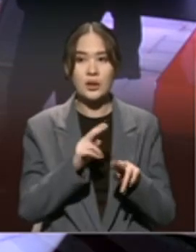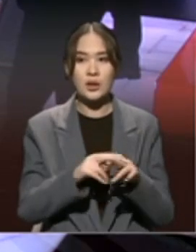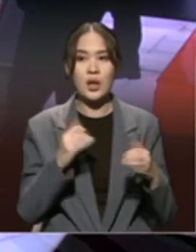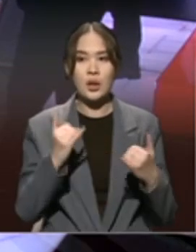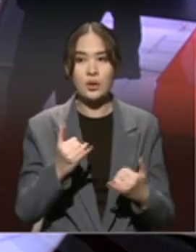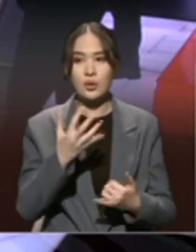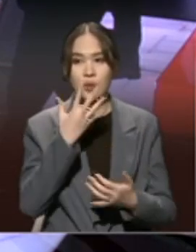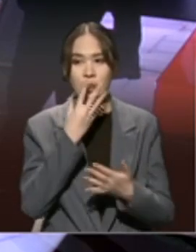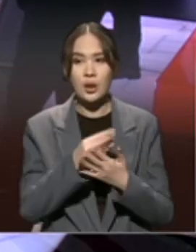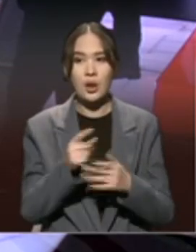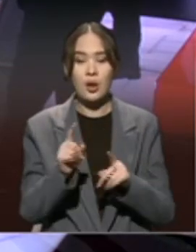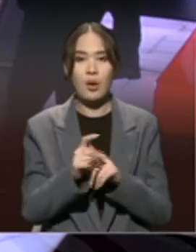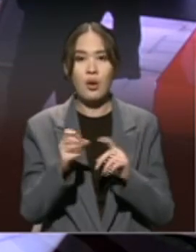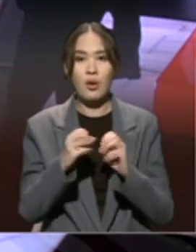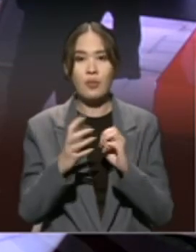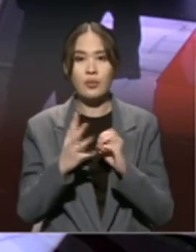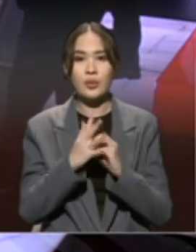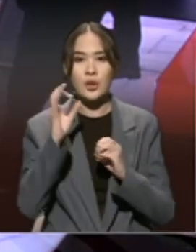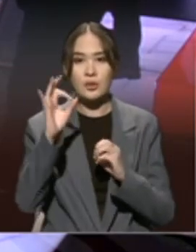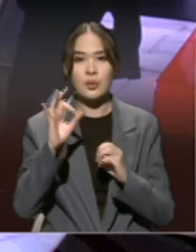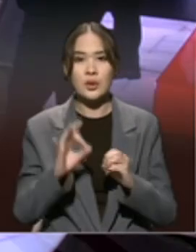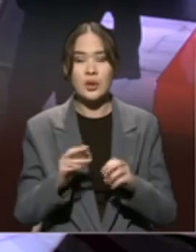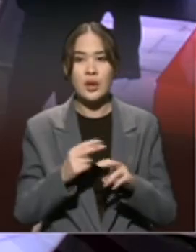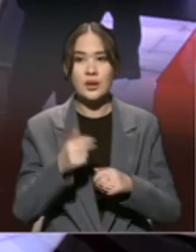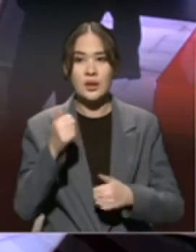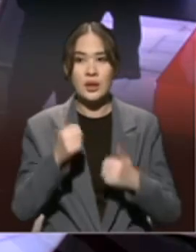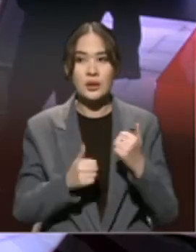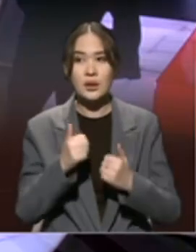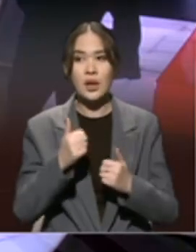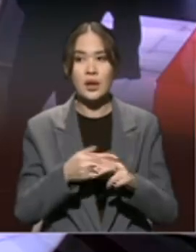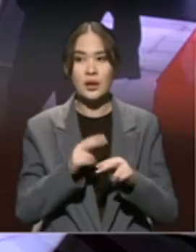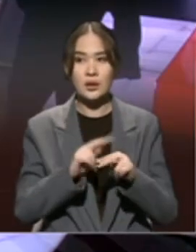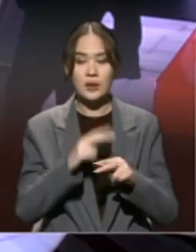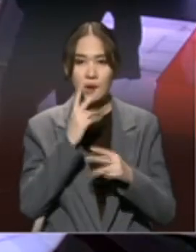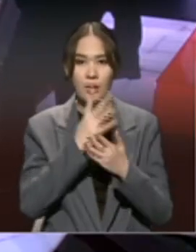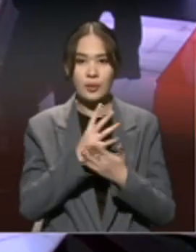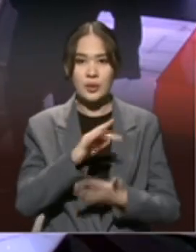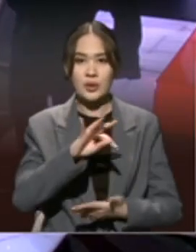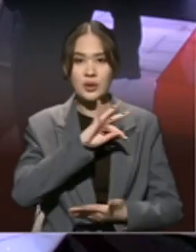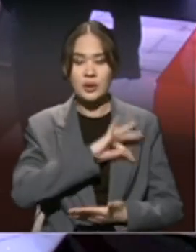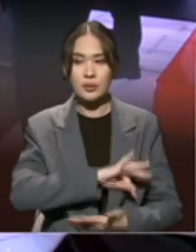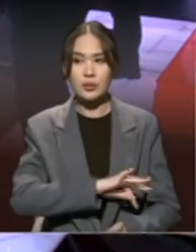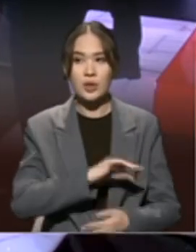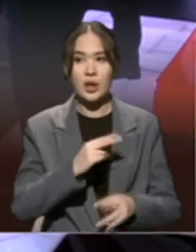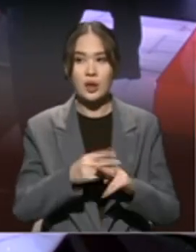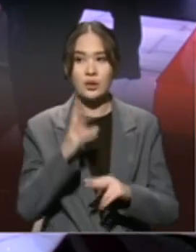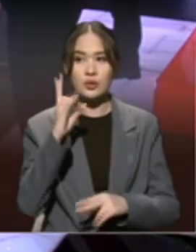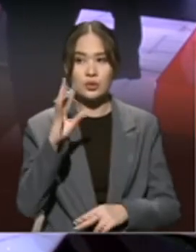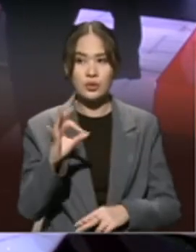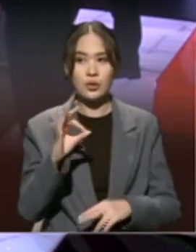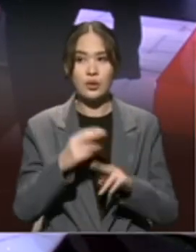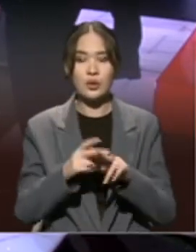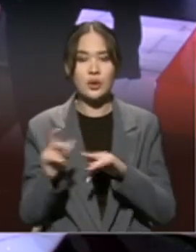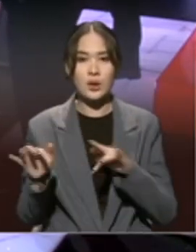қазір бізде 15% деңгейімен салыстырған кезде бұл әлдеқайда тиімдірек. Бірақ бұл жердегі мәселе қандай?